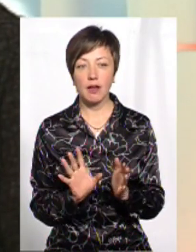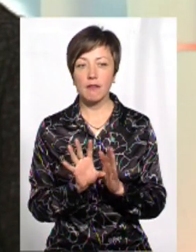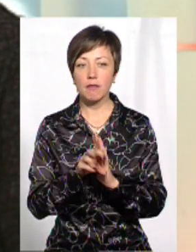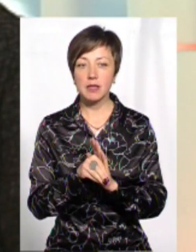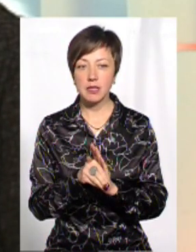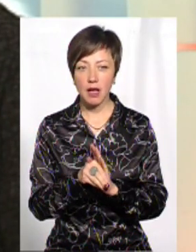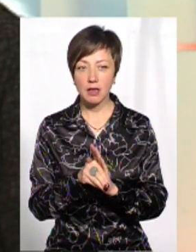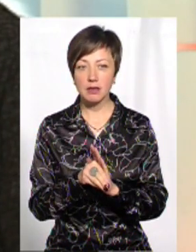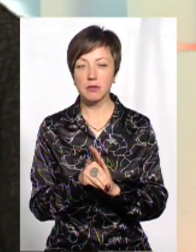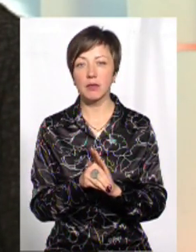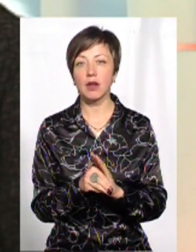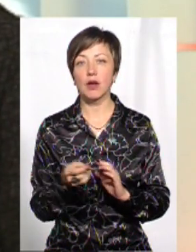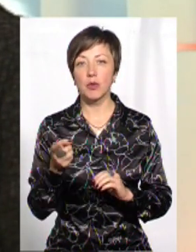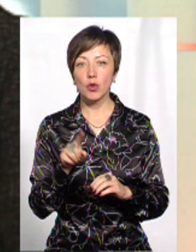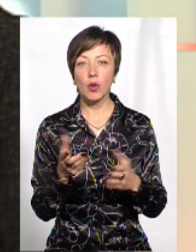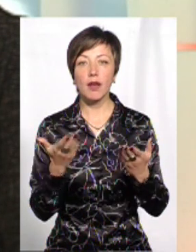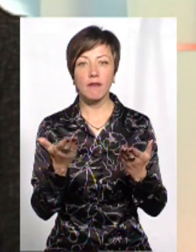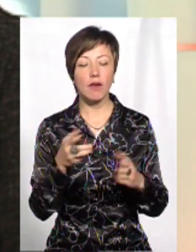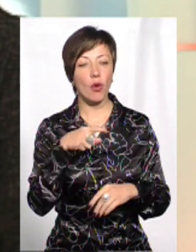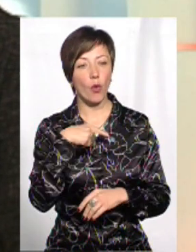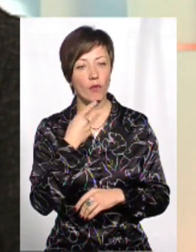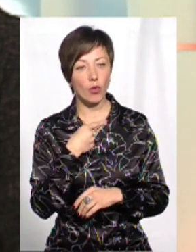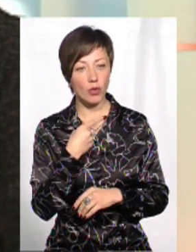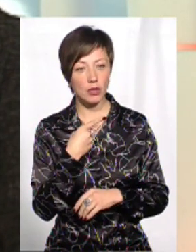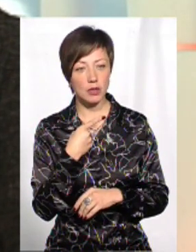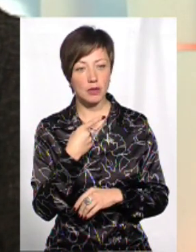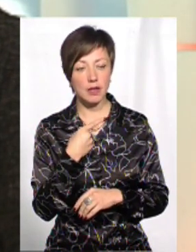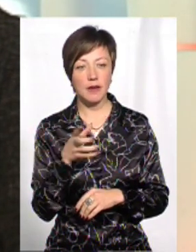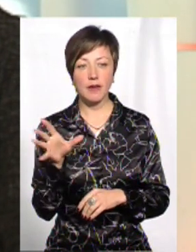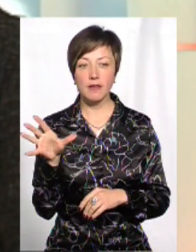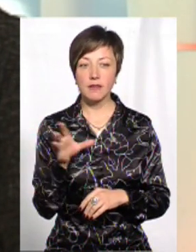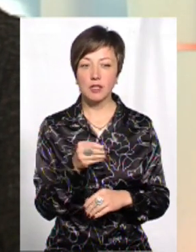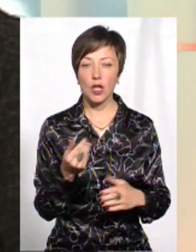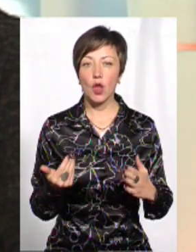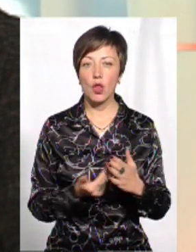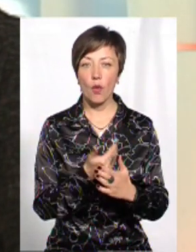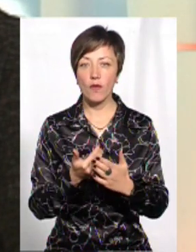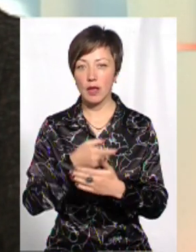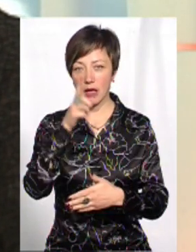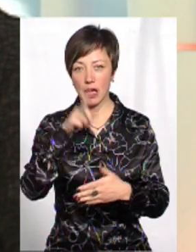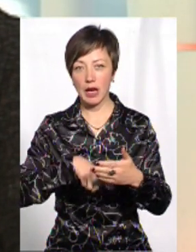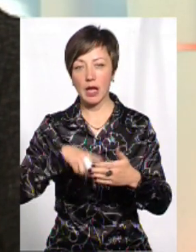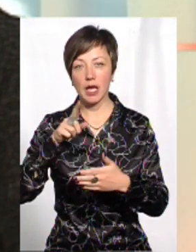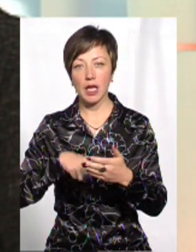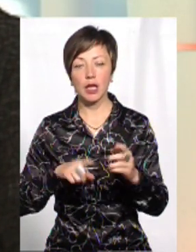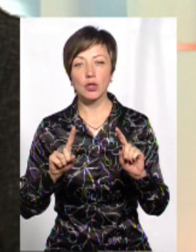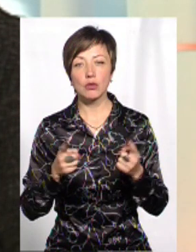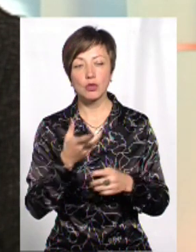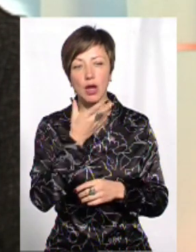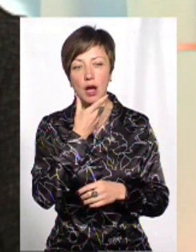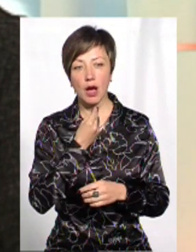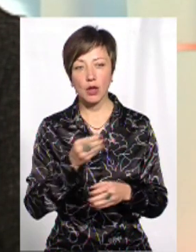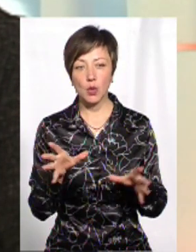вписались би в контекст про той, який ви говорите. Всі новітні релігії дуже